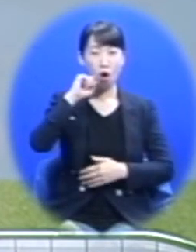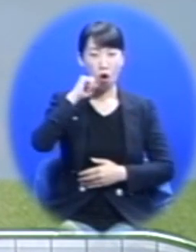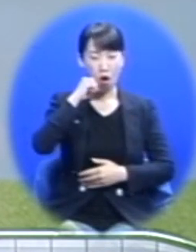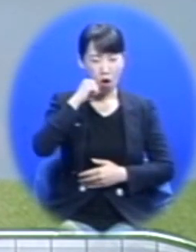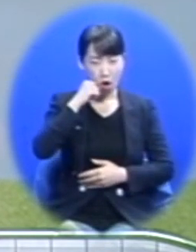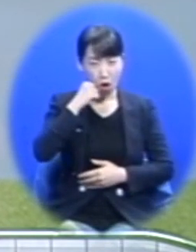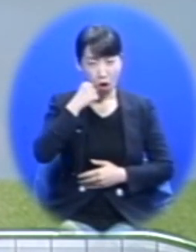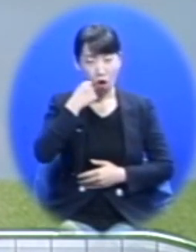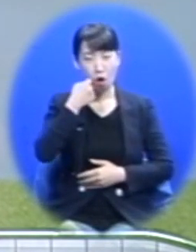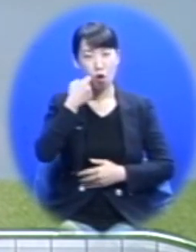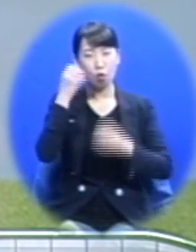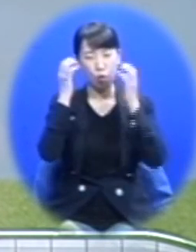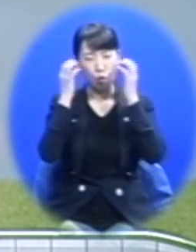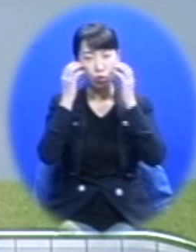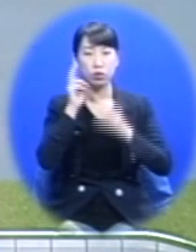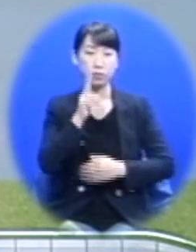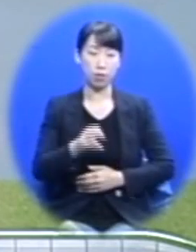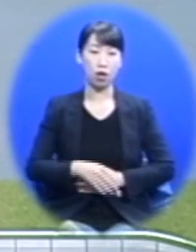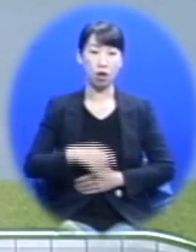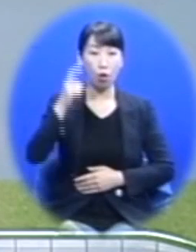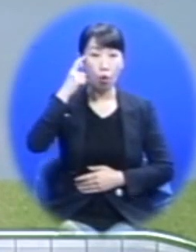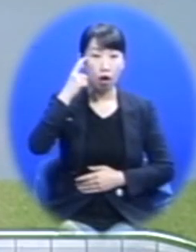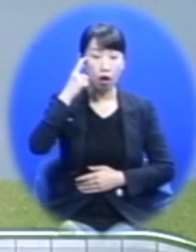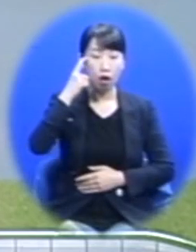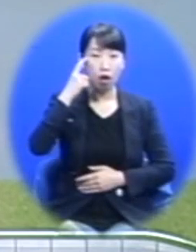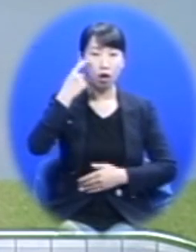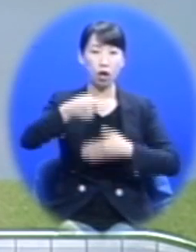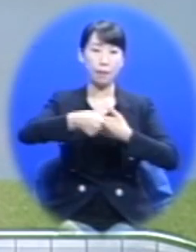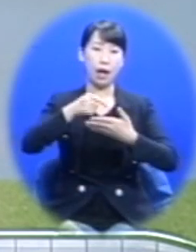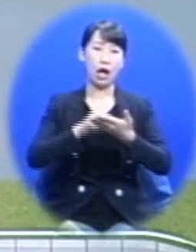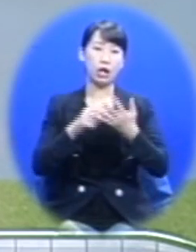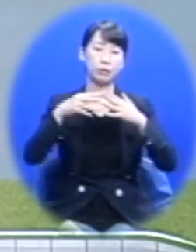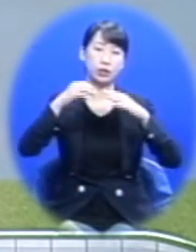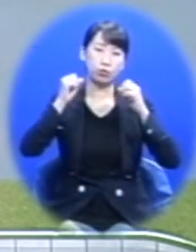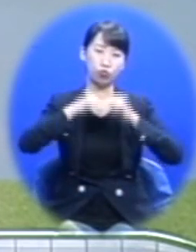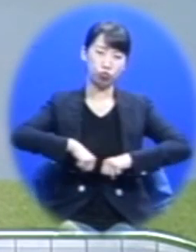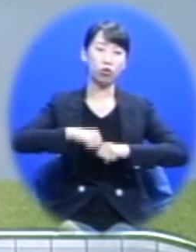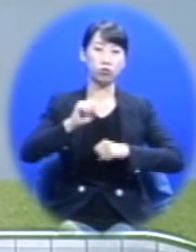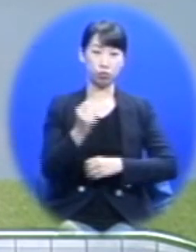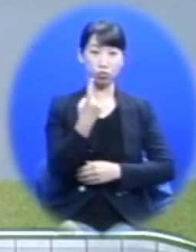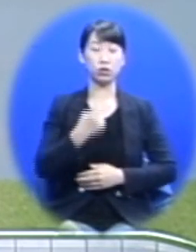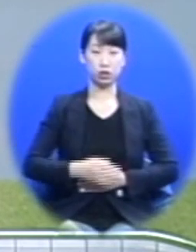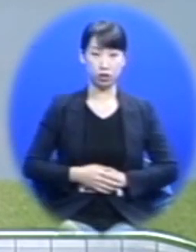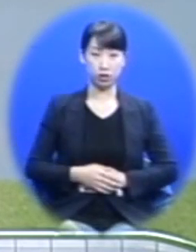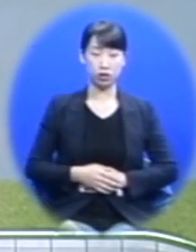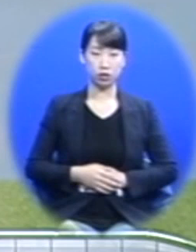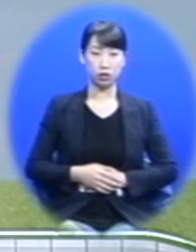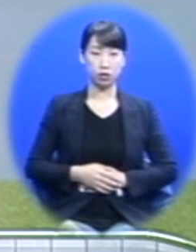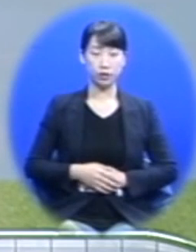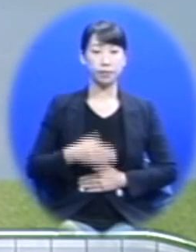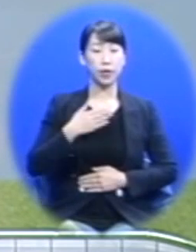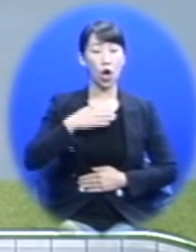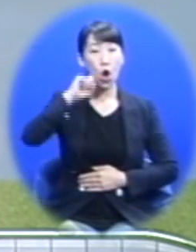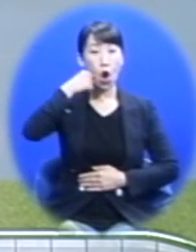겪으시는 겁니다. 이유는 그 마음이 무너져 버린 겁니다. 어려움을 겪을 때